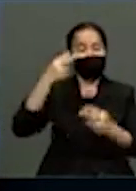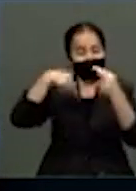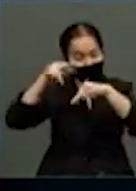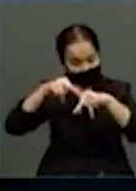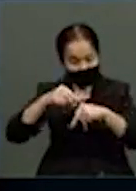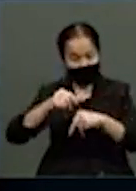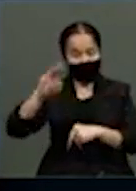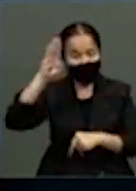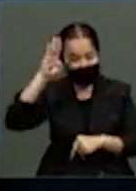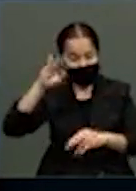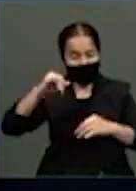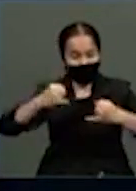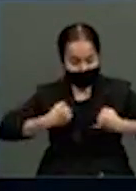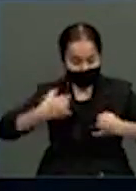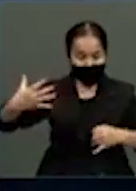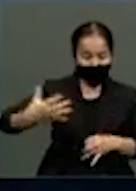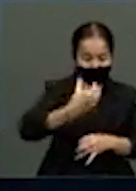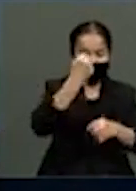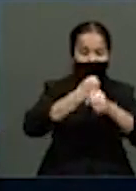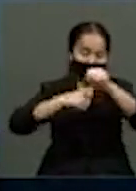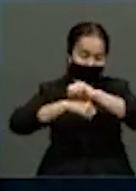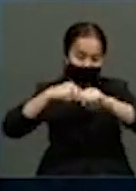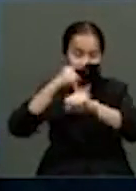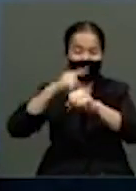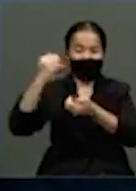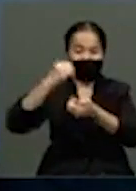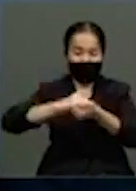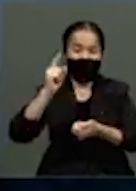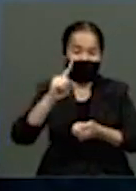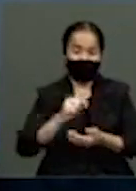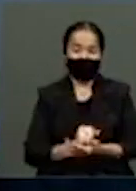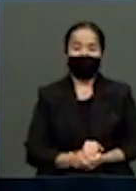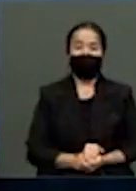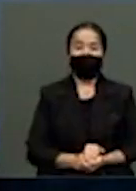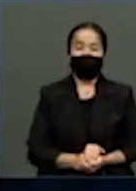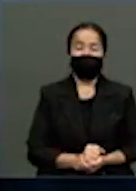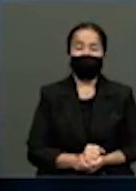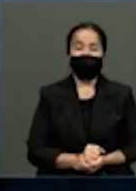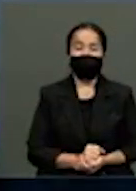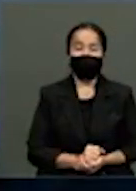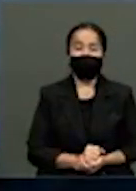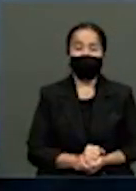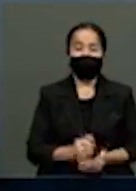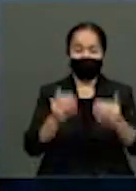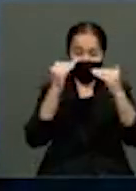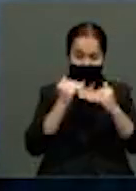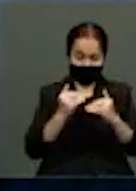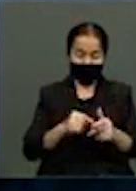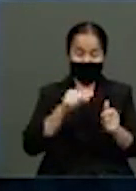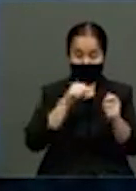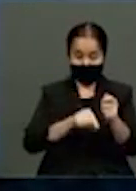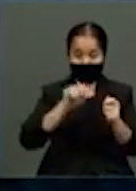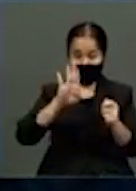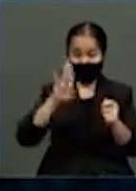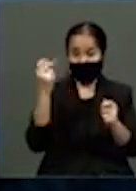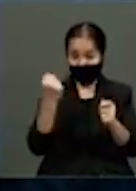การผู้ประกอบการจะต้องร่วมมือด้วยเป็นอย่างไรนะครับมาสุดท้ายครับคือเรื่องของสถานการณ์ของเขตบางกะปิซึ่งก็เป็นตัว